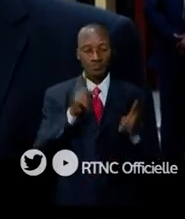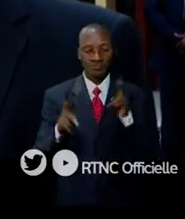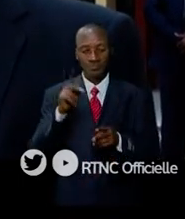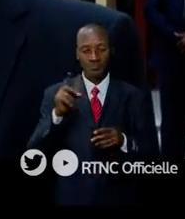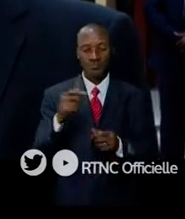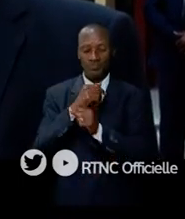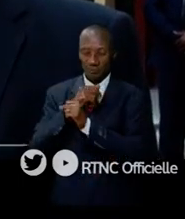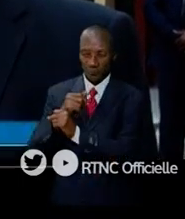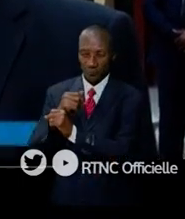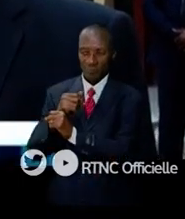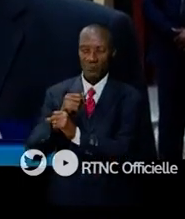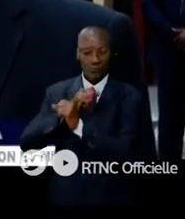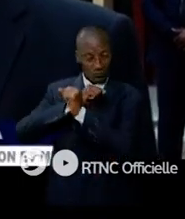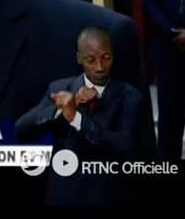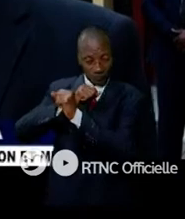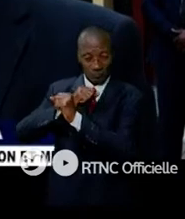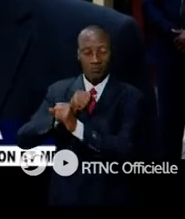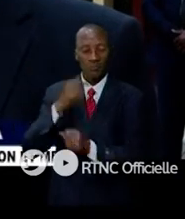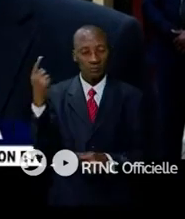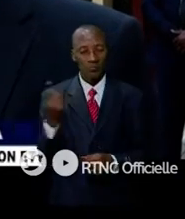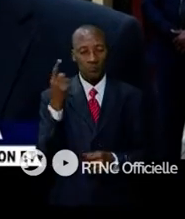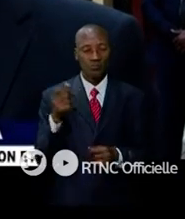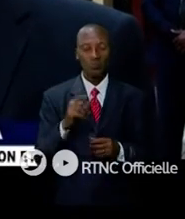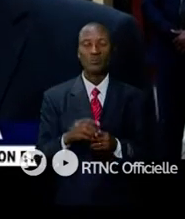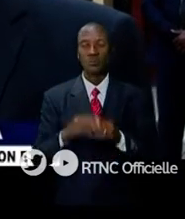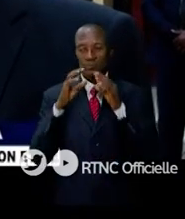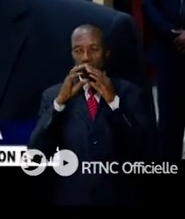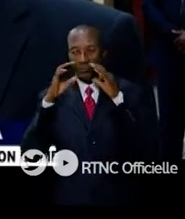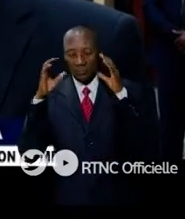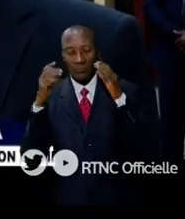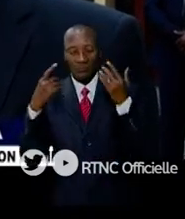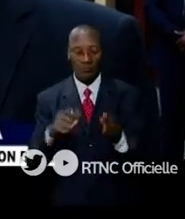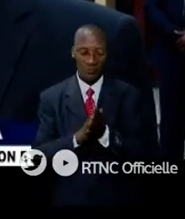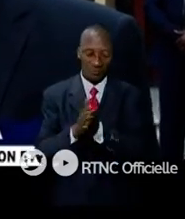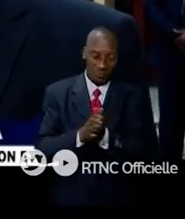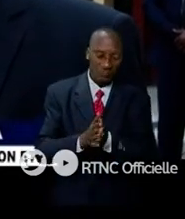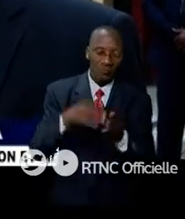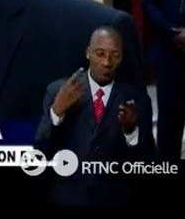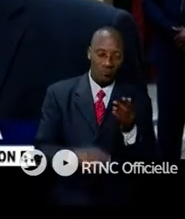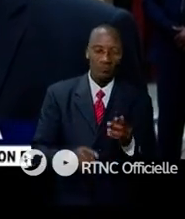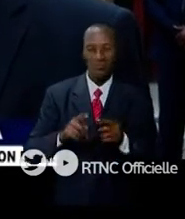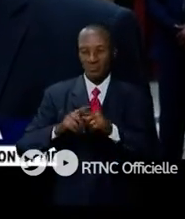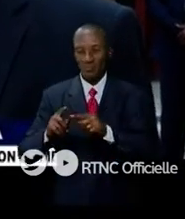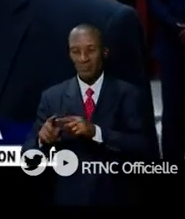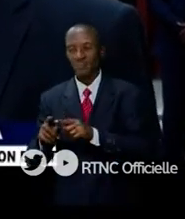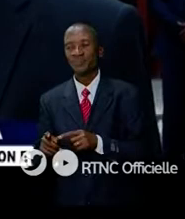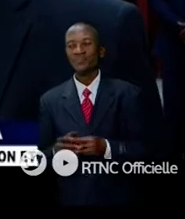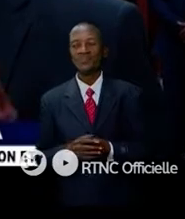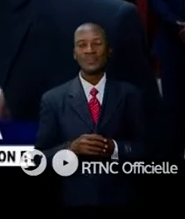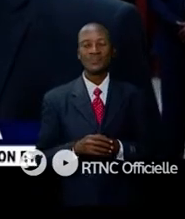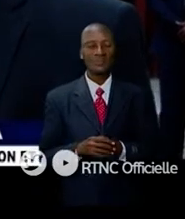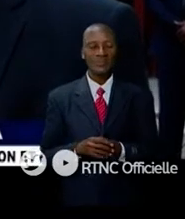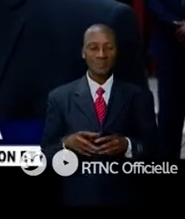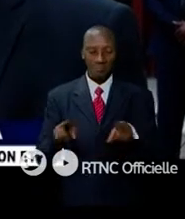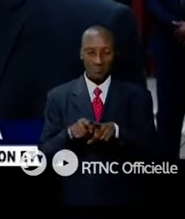qui dépasse même le niveau, le simple monde catholique, afin qu'il nous aide à travers un spot